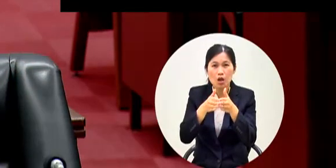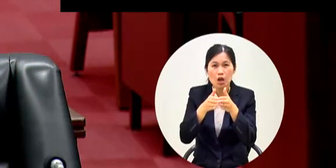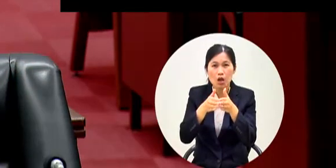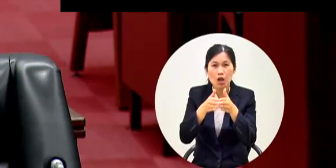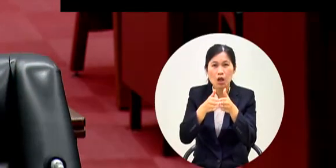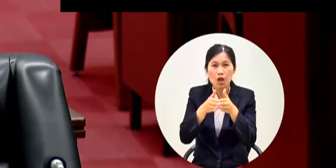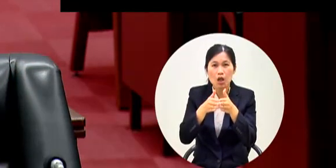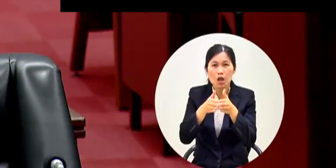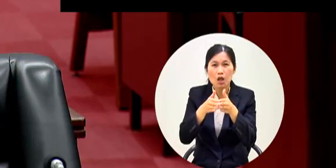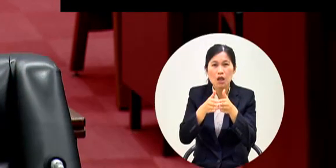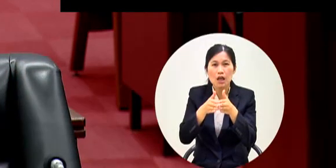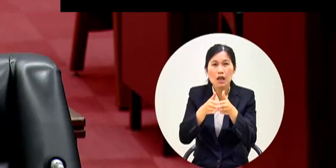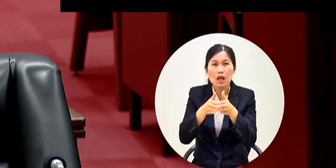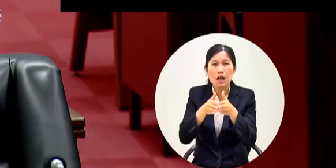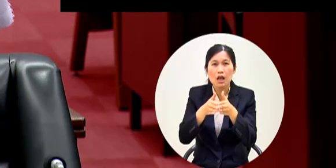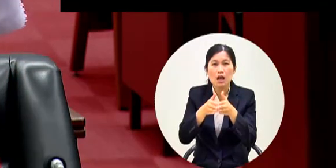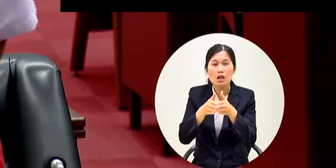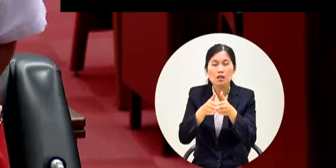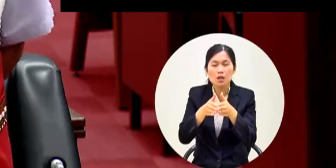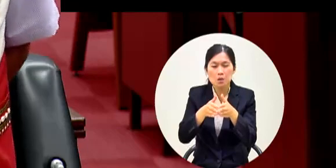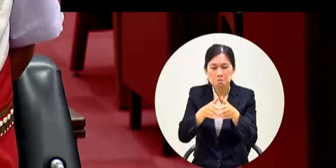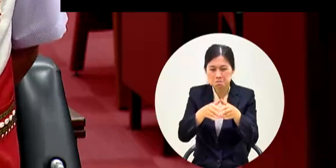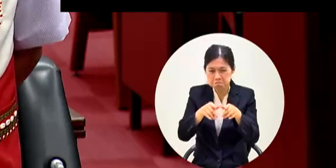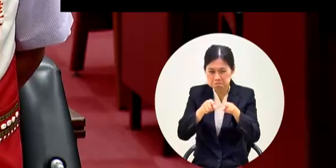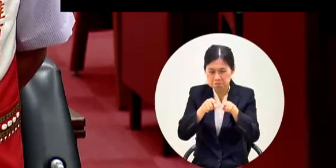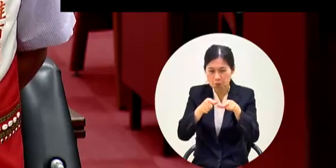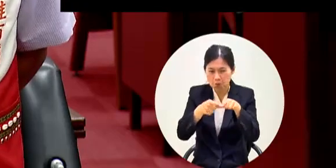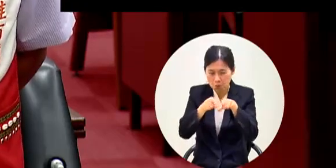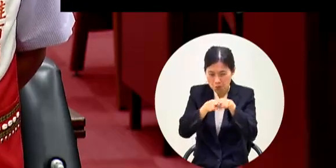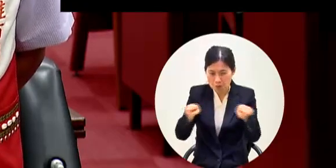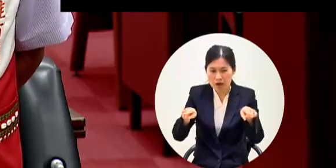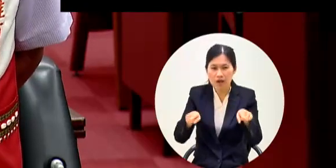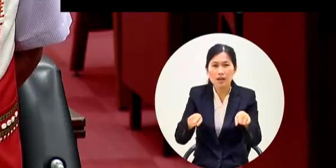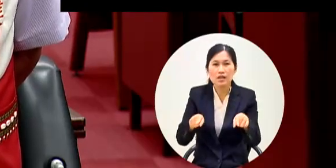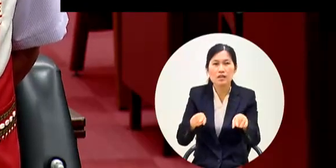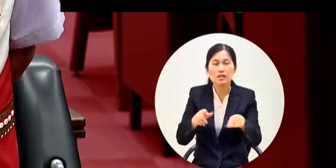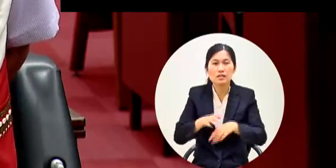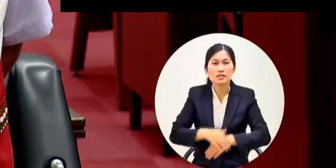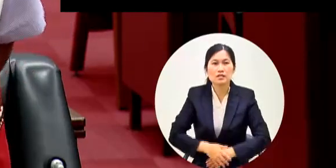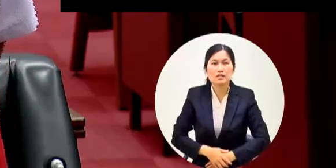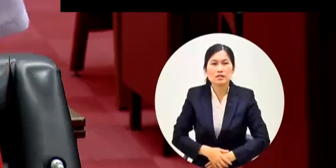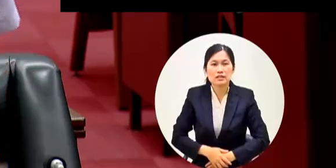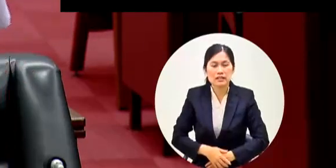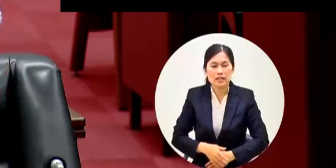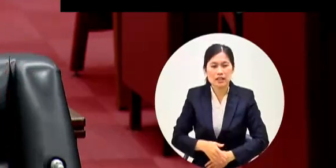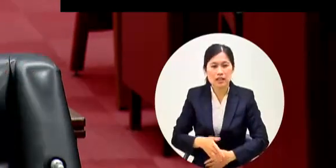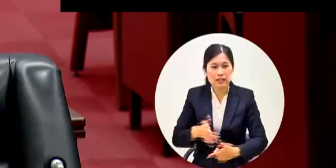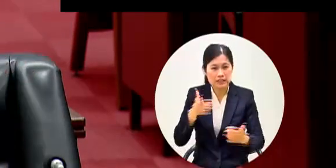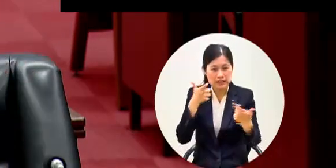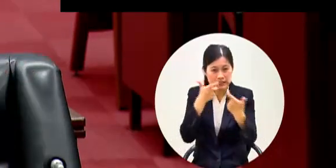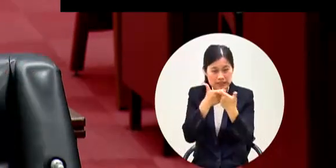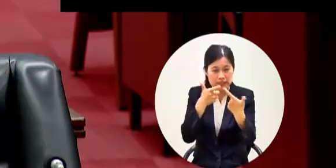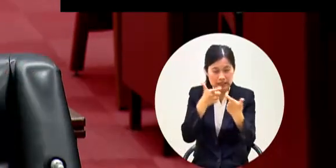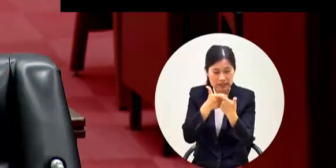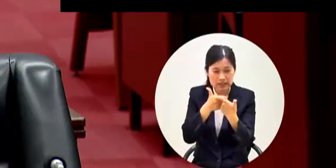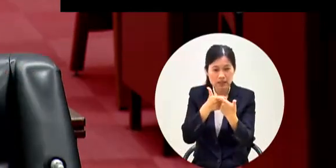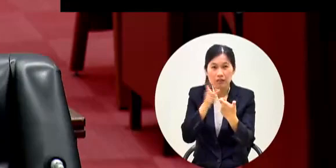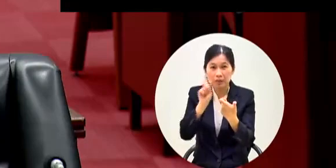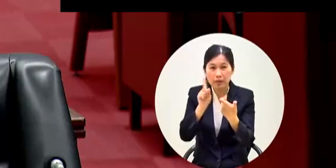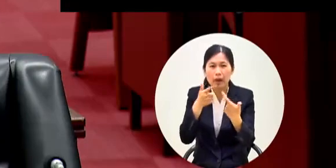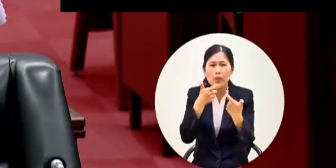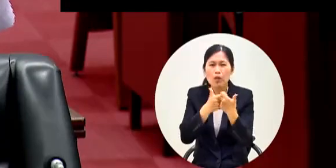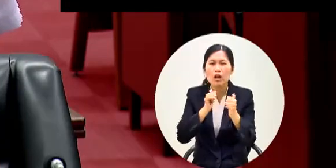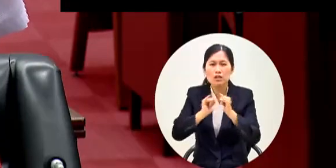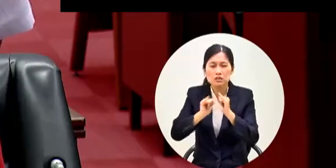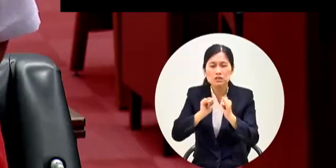教育是我们的百年大业， 我们希望我们原住民的教育